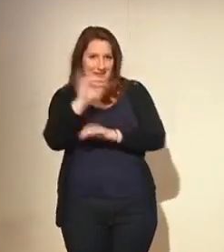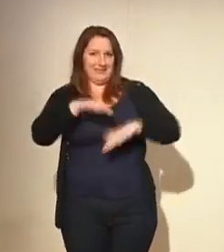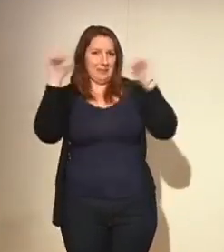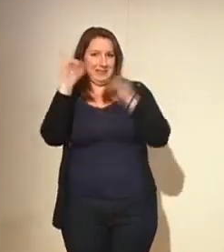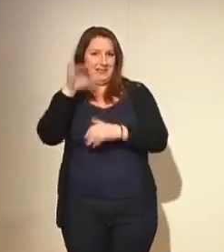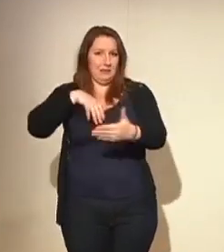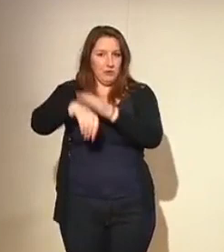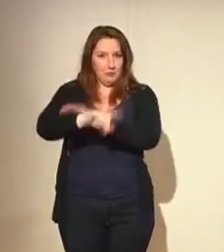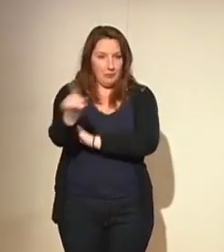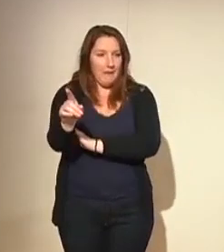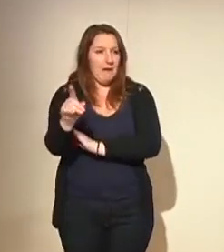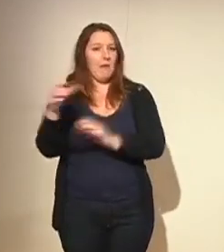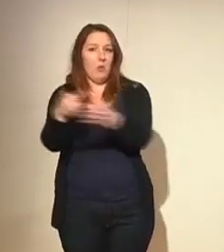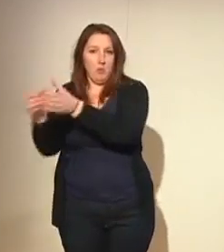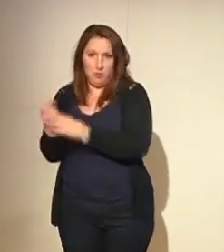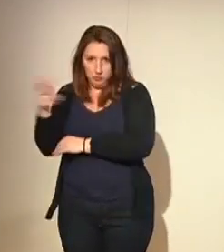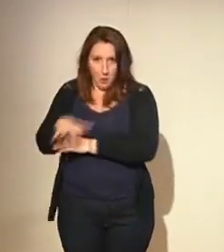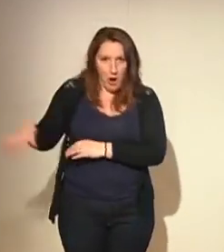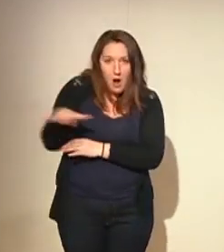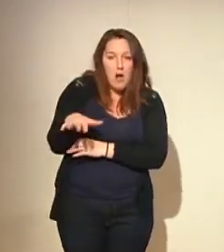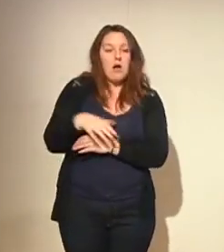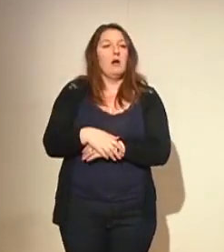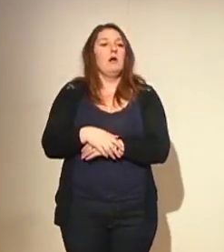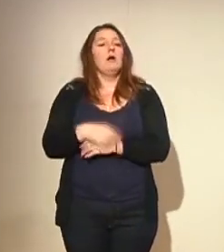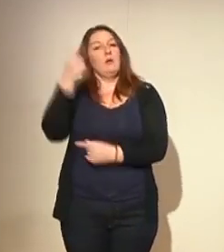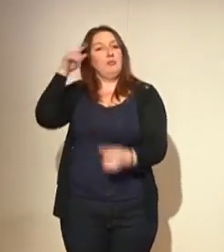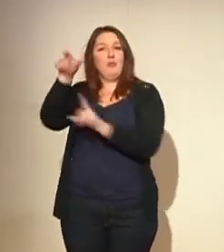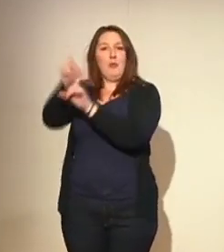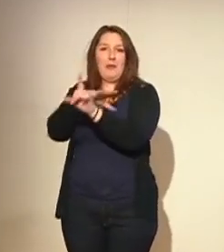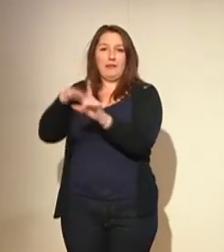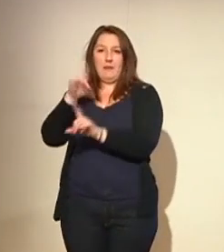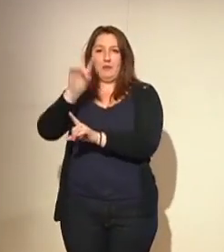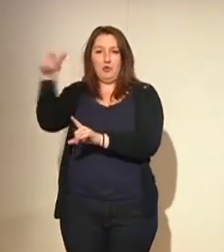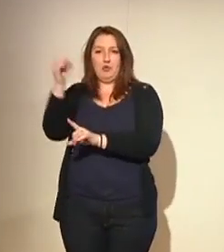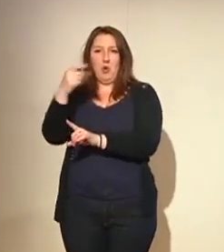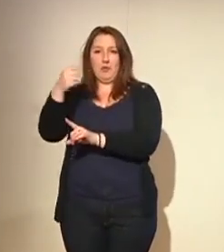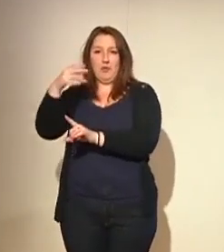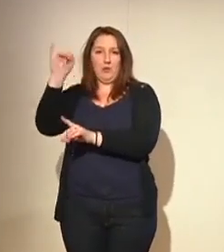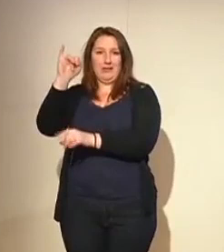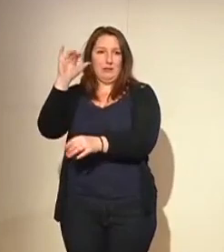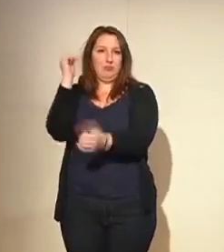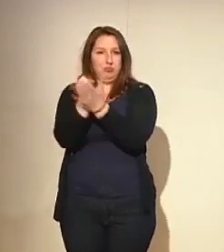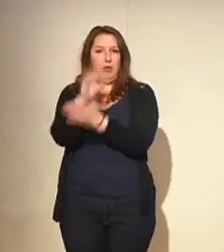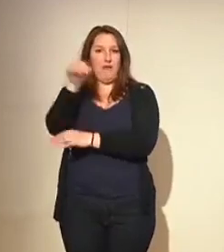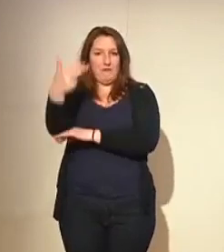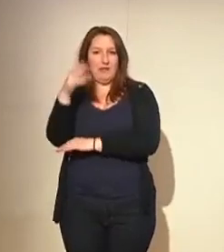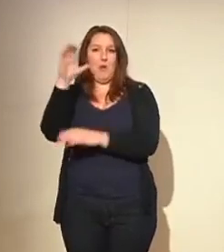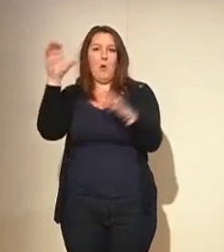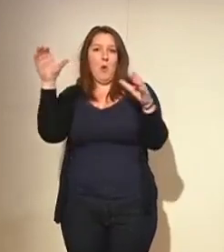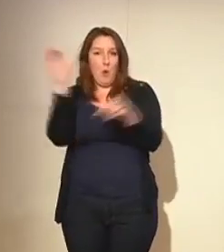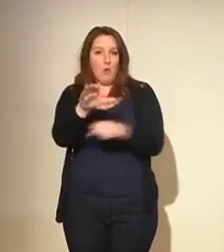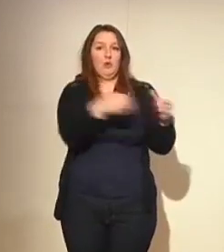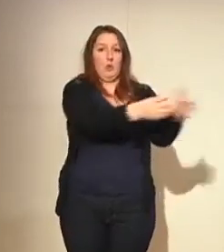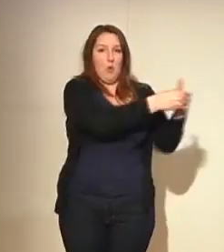s'abstient qui ne prend pas part au vote les trois autres groupes pour madame dornano qui est pour le Front National qui est contre deux groupes qui